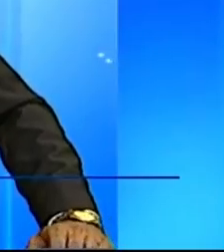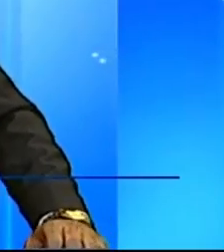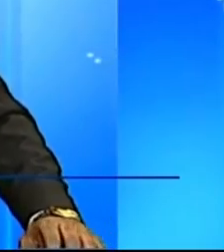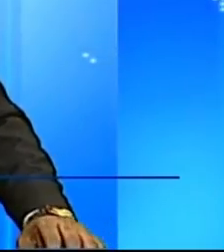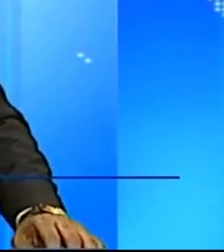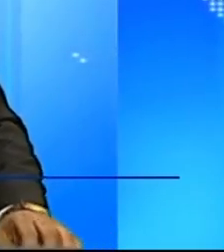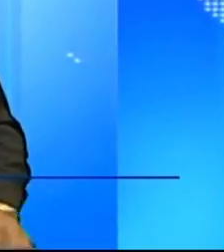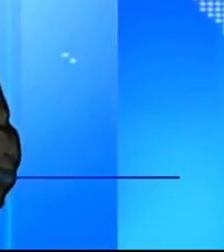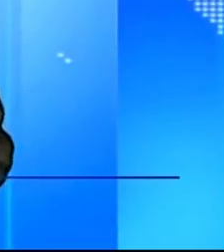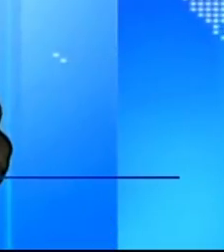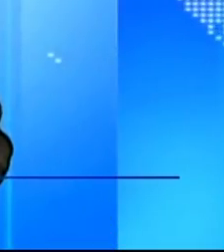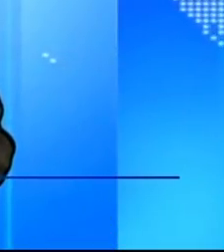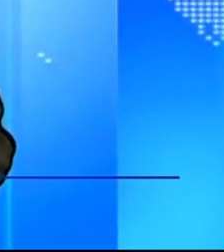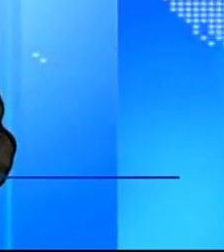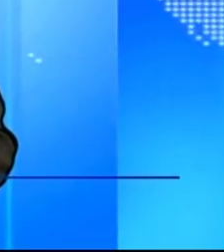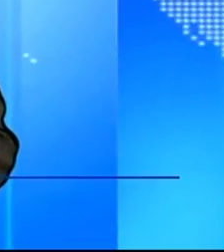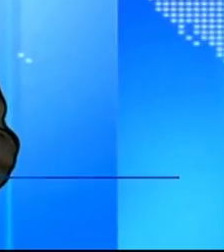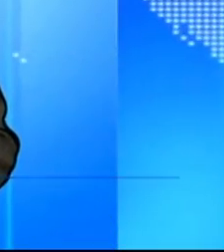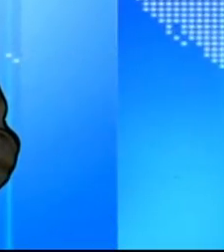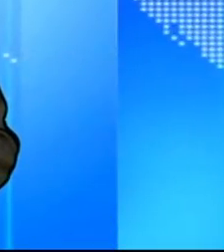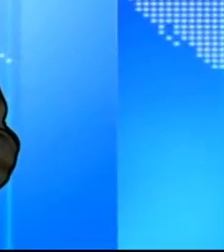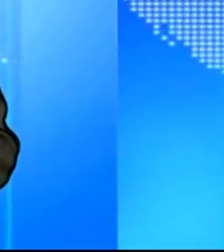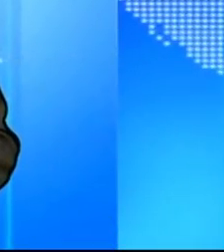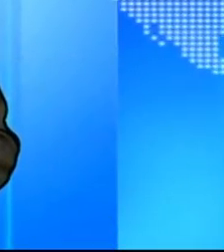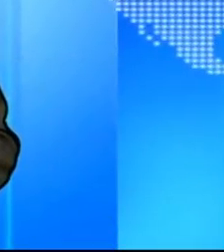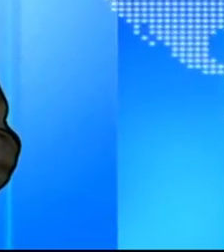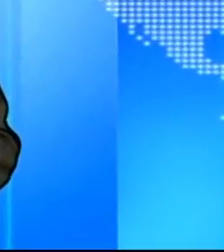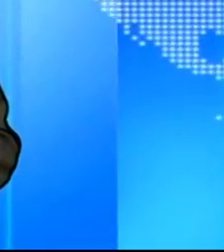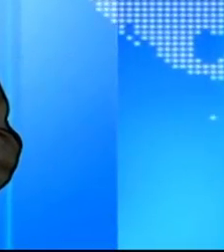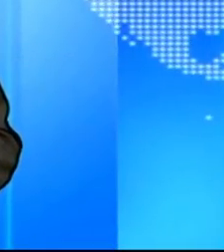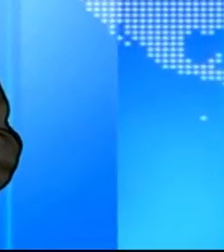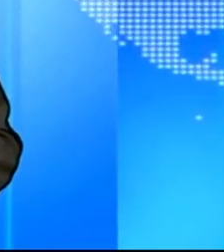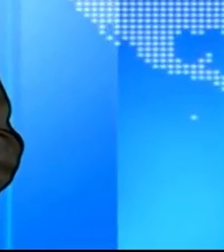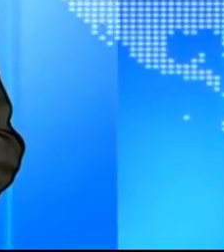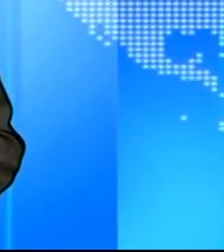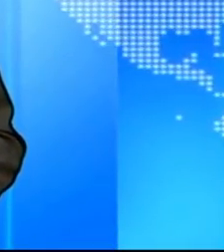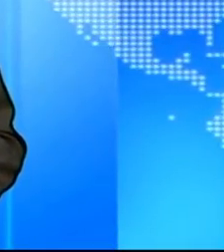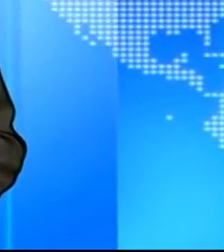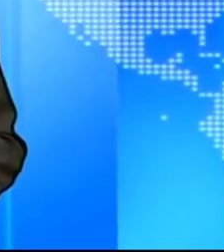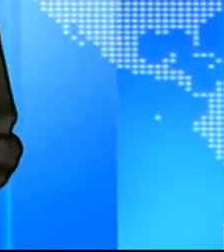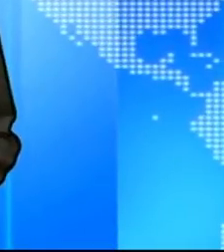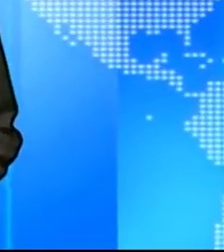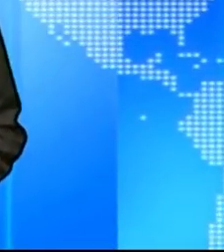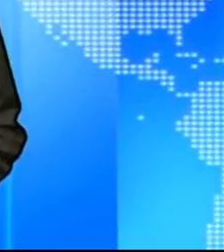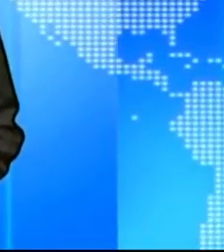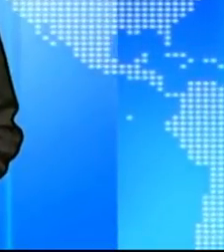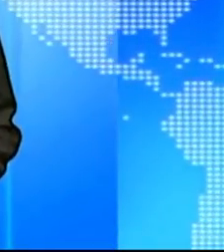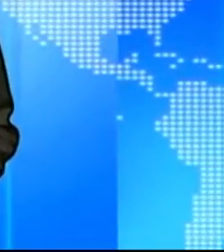disons merci de nous rester fidèles. D'ici là, une bonne suite de programmes sur notre antenne et à demain.